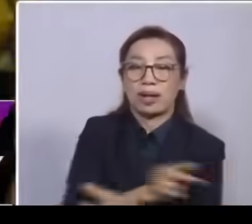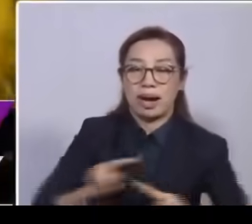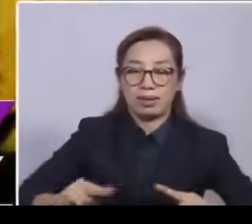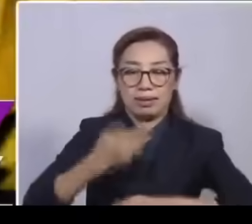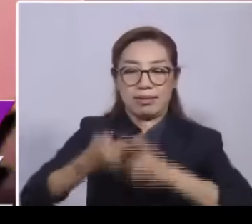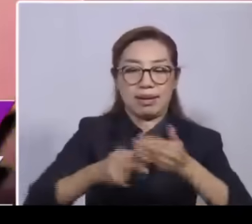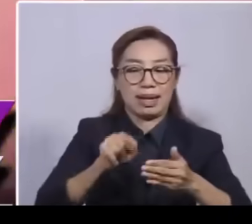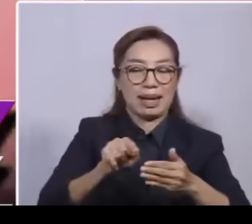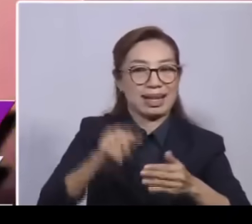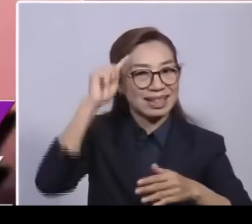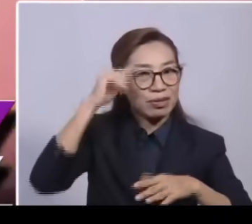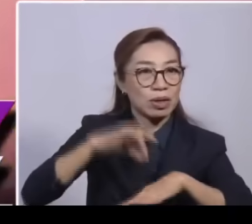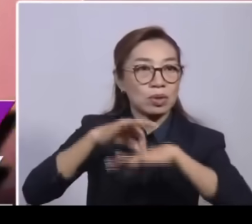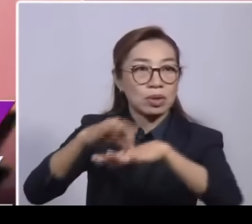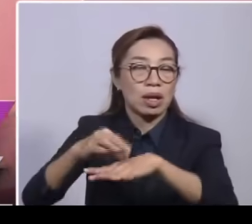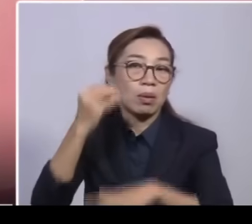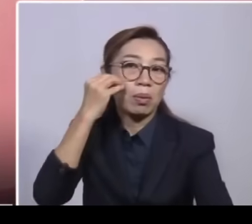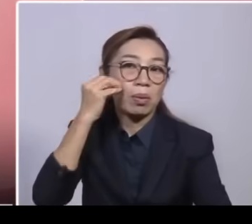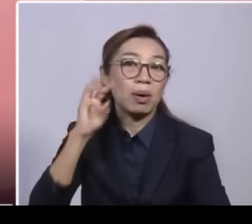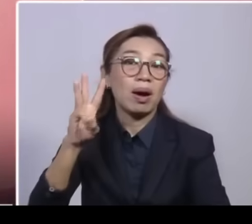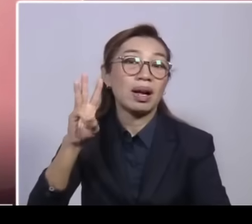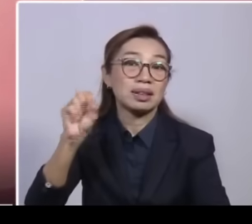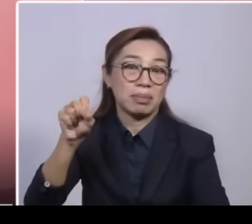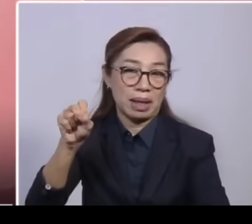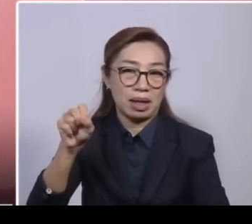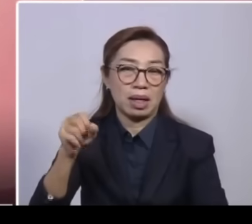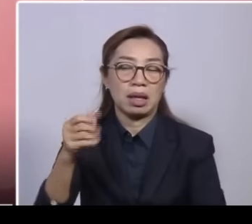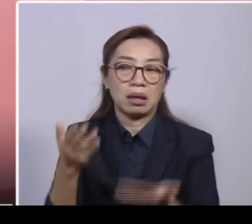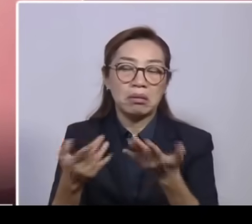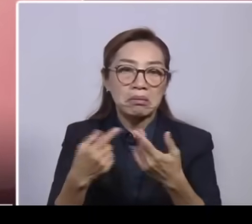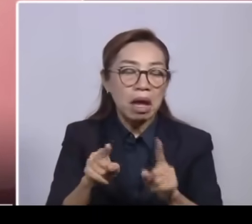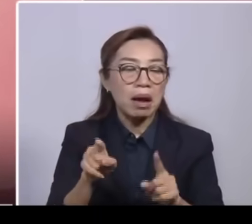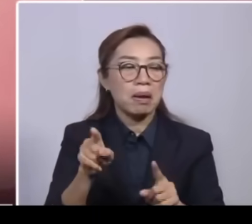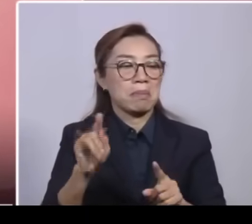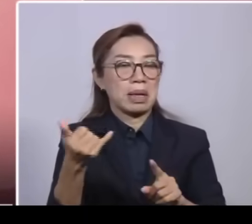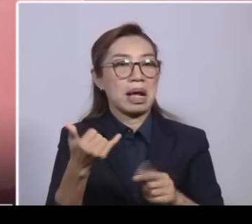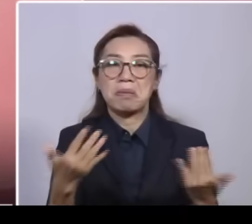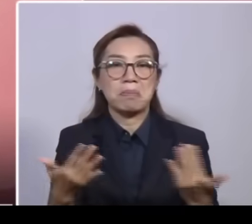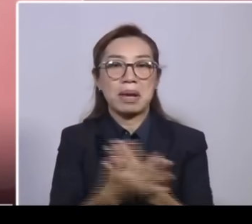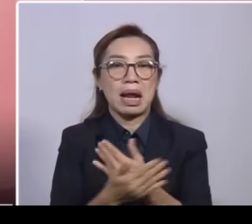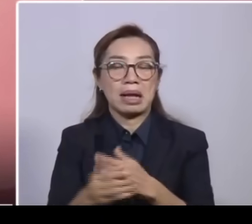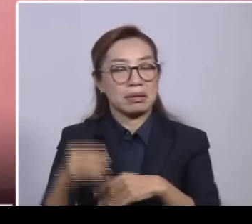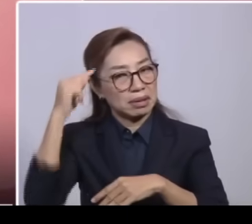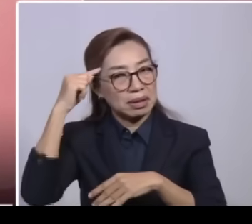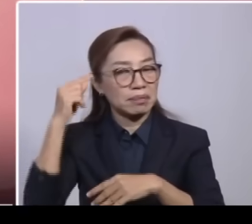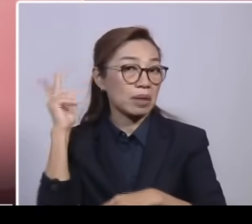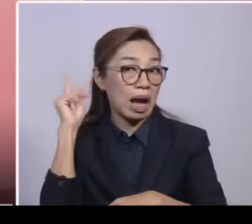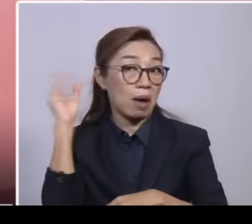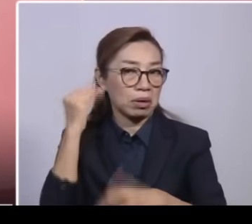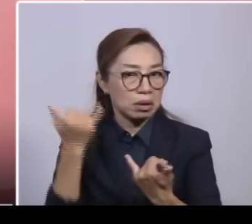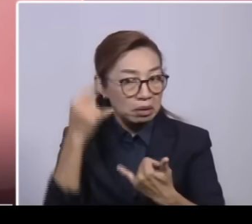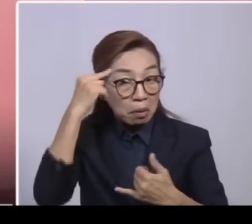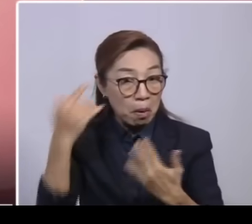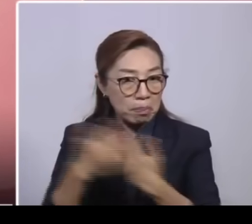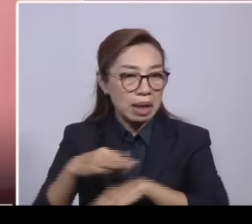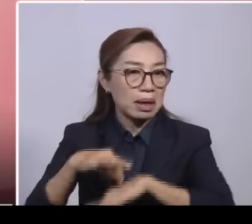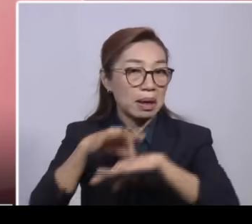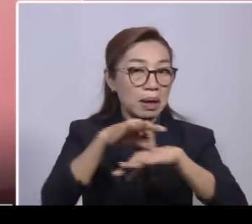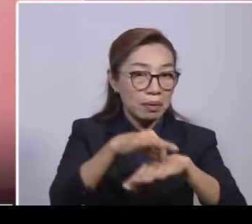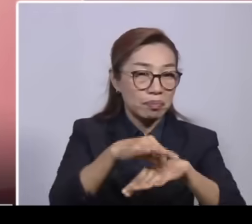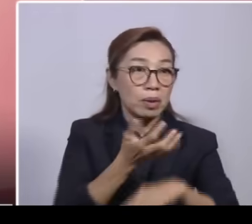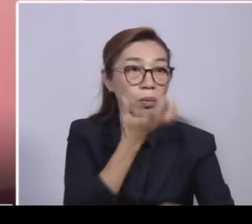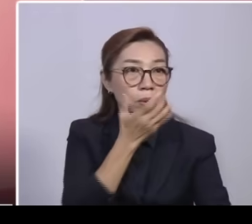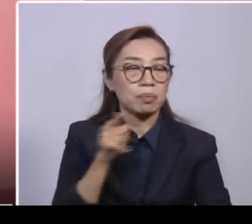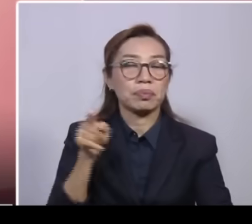เนี่ยจะเป็นของคุณวราวุธนี้แบบนี้อาจจะต้องย้ายนะคะซึ่งตามกระแสข่าวออกมาน่าจะไปนั่งรัฐมนตรีว่า